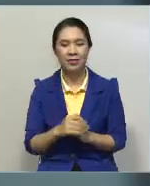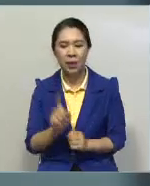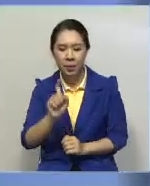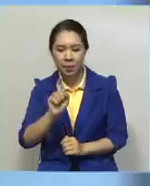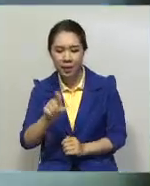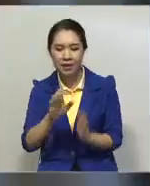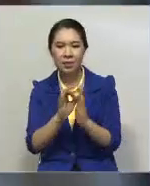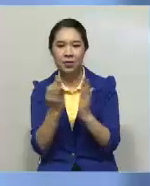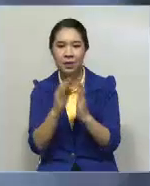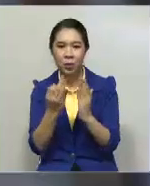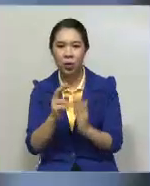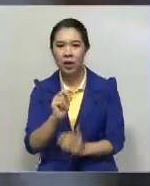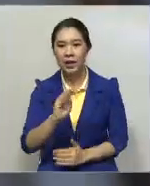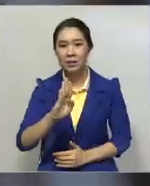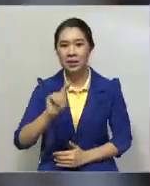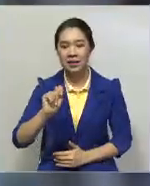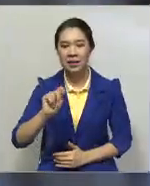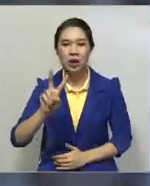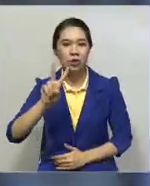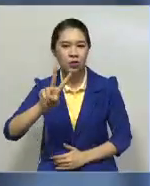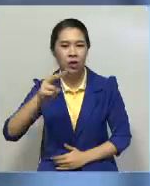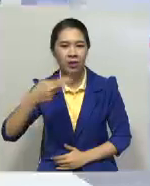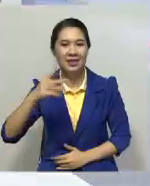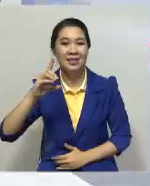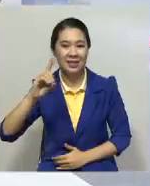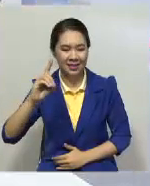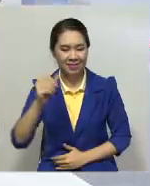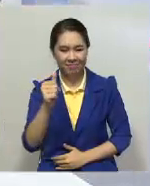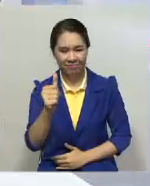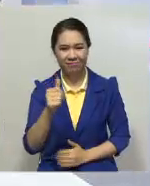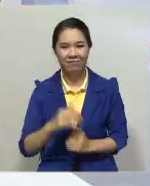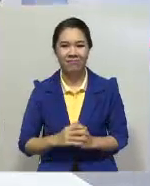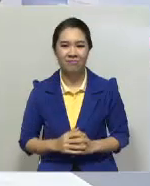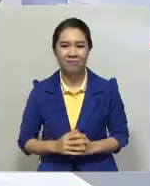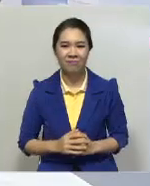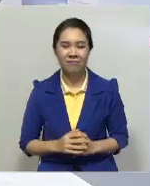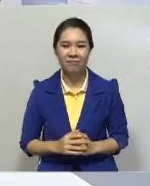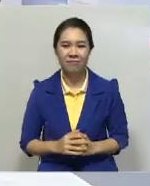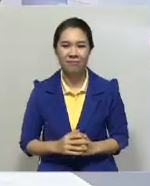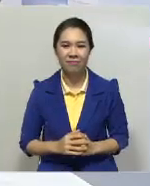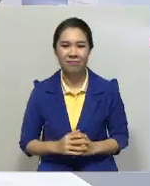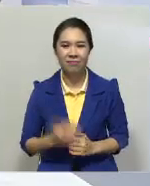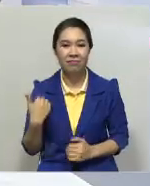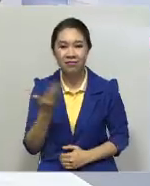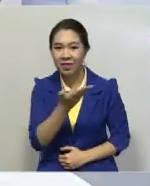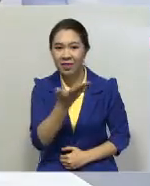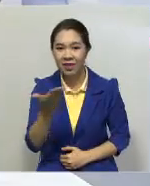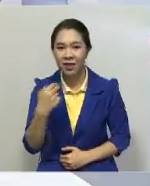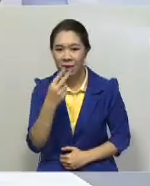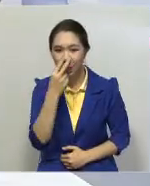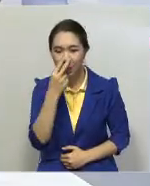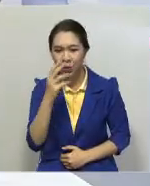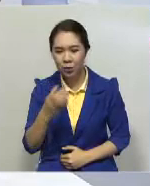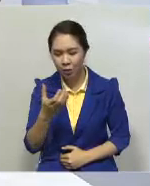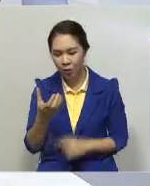าไปนะคะใน Facebook แค่ NBT 2 HD เท่านั้นค่ะคุณสถานุค่ะคุณผู้ชมคะ วันนี้หลายท่านนะครับแหมว่าแล้วผม